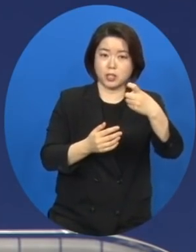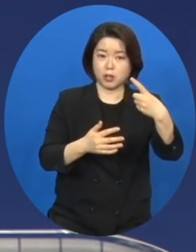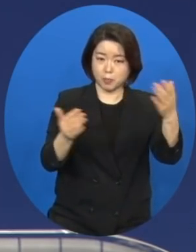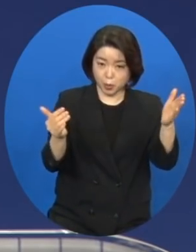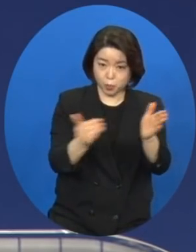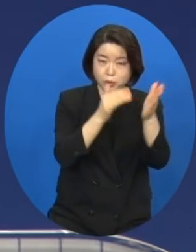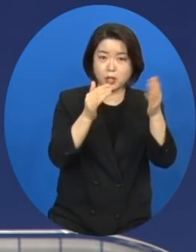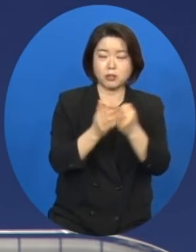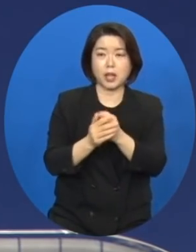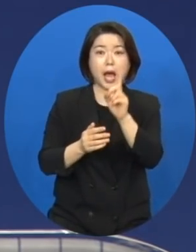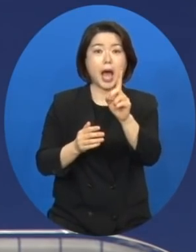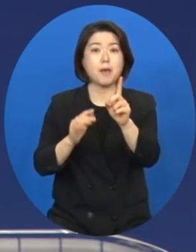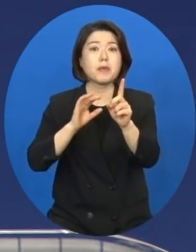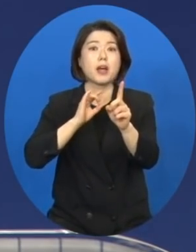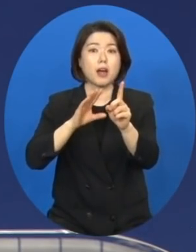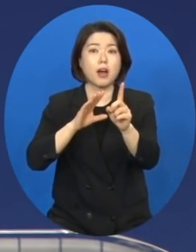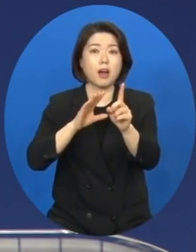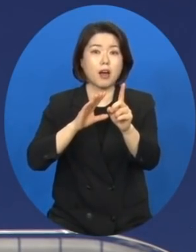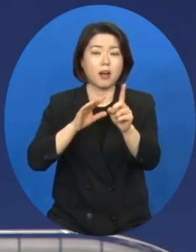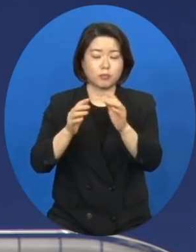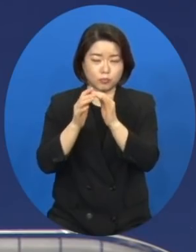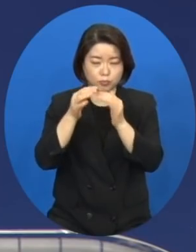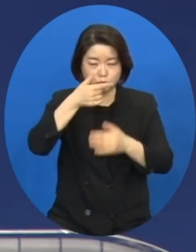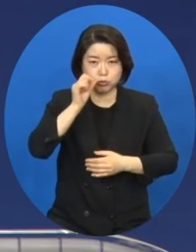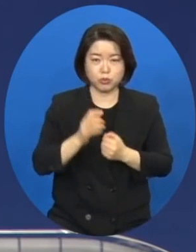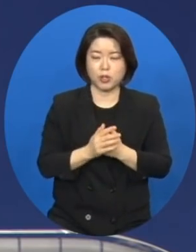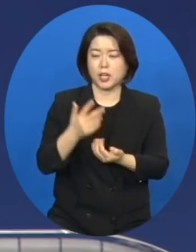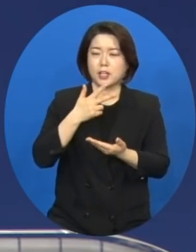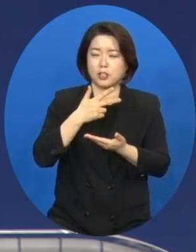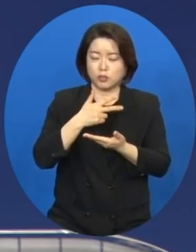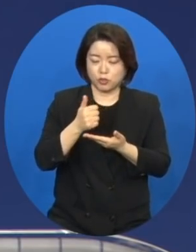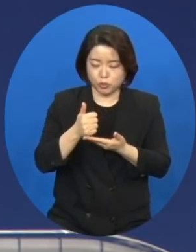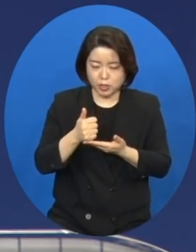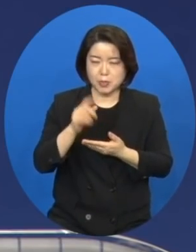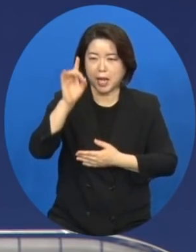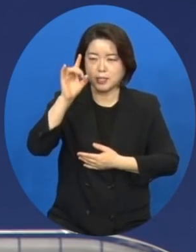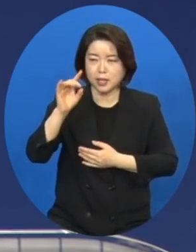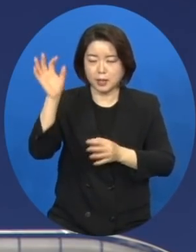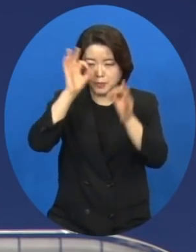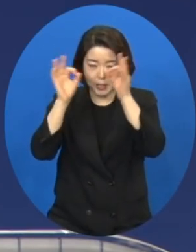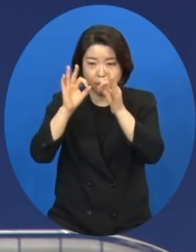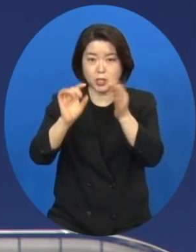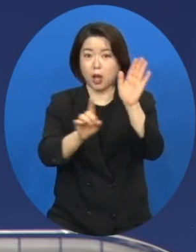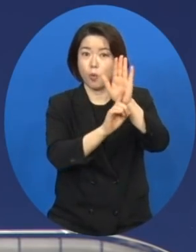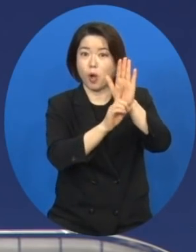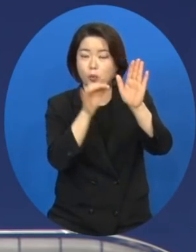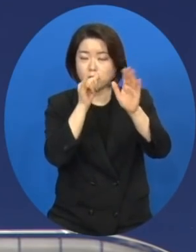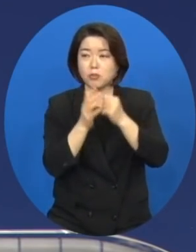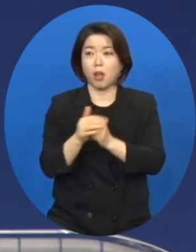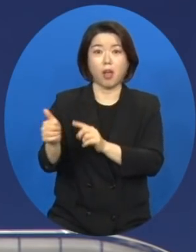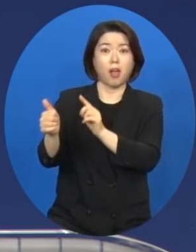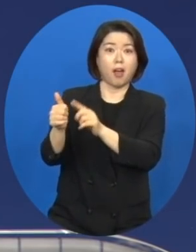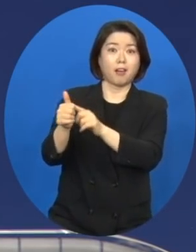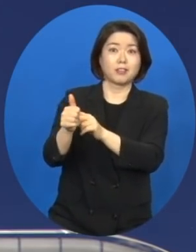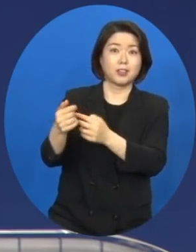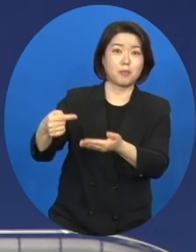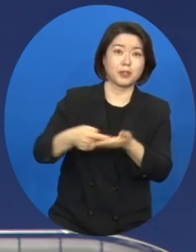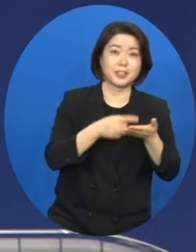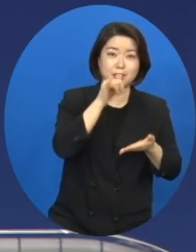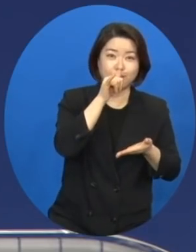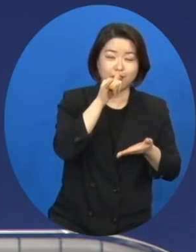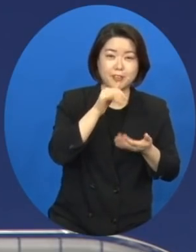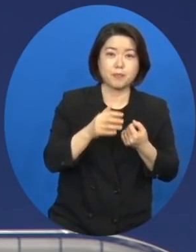때 주께서 그 한 명을 찾으십니다 라고 광고를 했더니 그 남편이 신청을 하신 거예요.